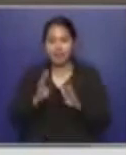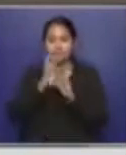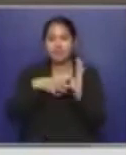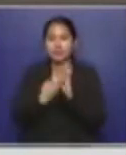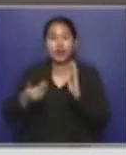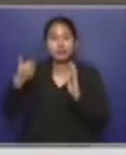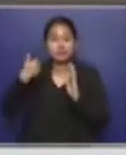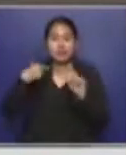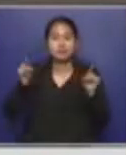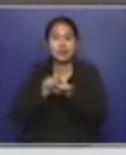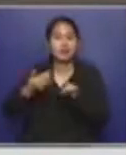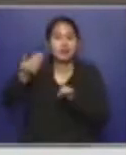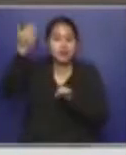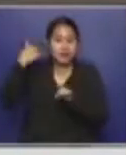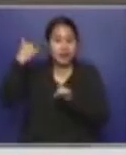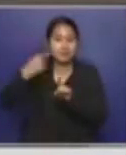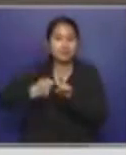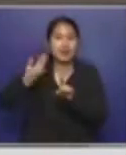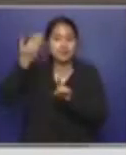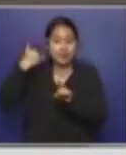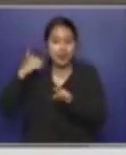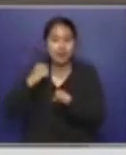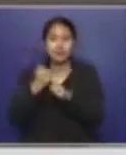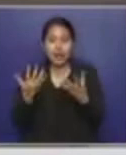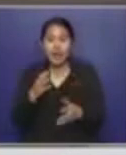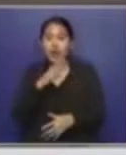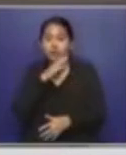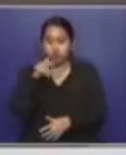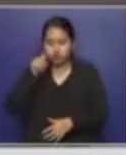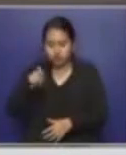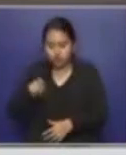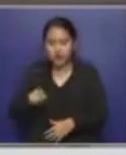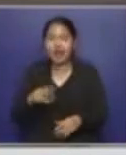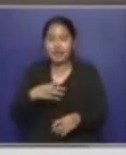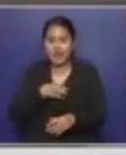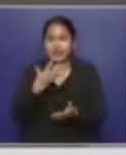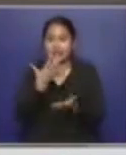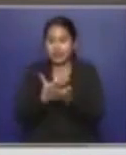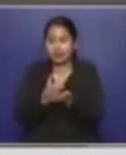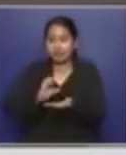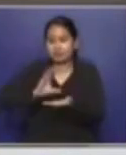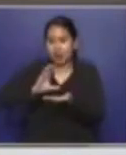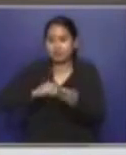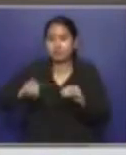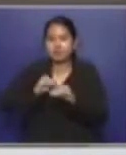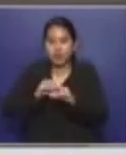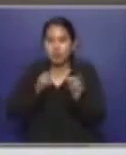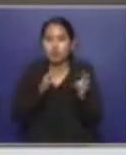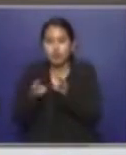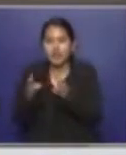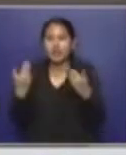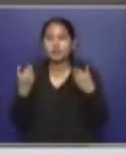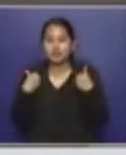กับช่วงเดือนที่ผ่านมาถ้าเราจำเป็นจะต้องใช้งบประมาณเพิ่มมีวิธีที่จะ